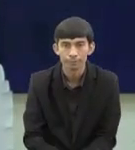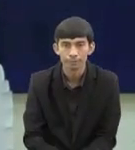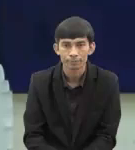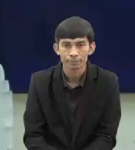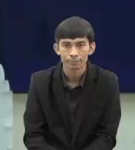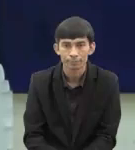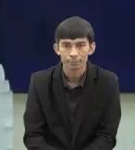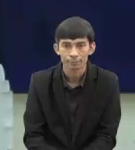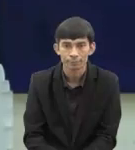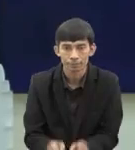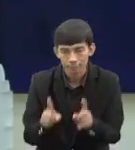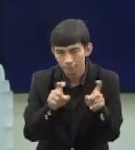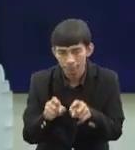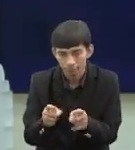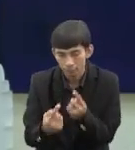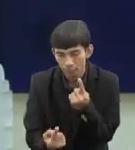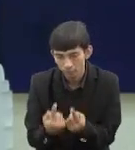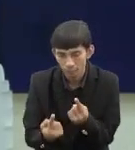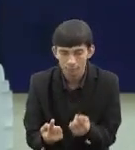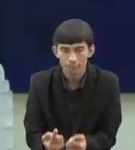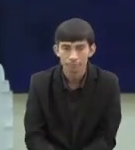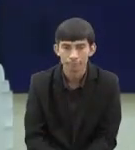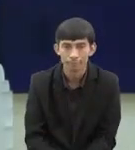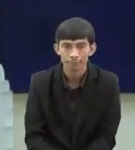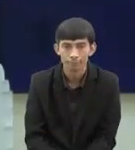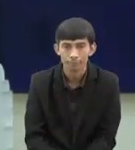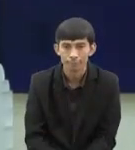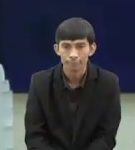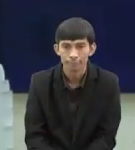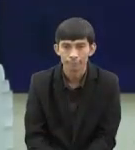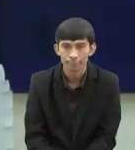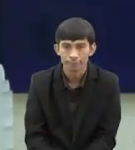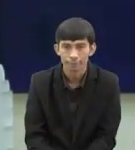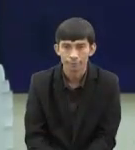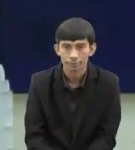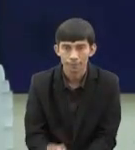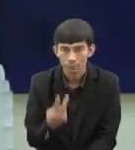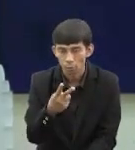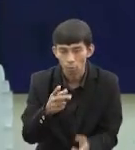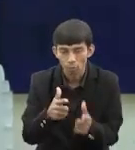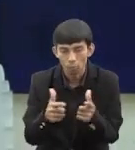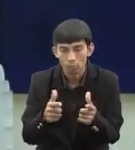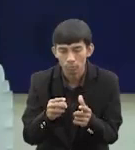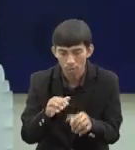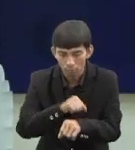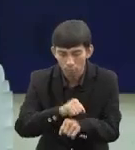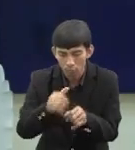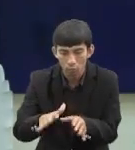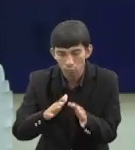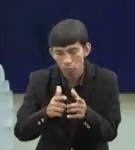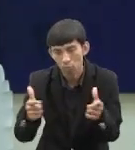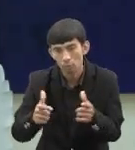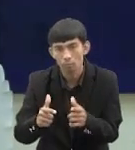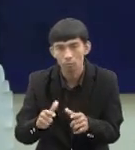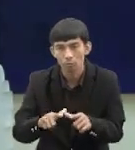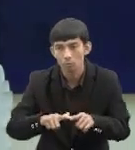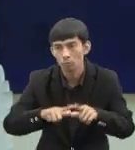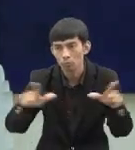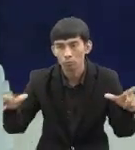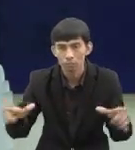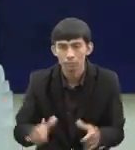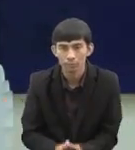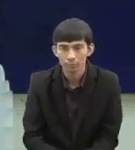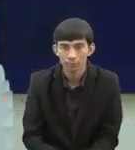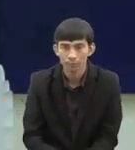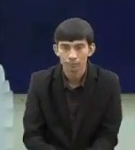Dạ là bóng tiêm toàn mơ nè khu tịnh mơ. Nè con nè, mơ phân nông thông thề nhìn chẳng cả lại nà đầy kê rung nớ cứ. Chân chi phía tịnh rung nớ đồng bón phân nông thông